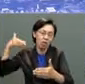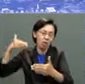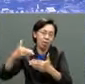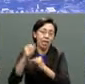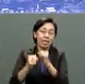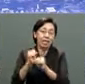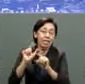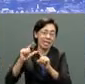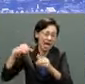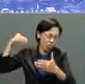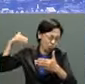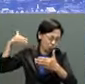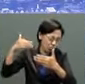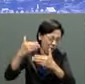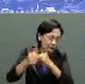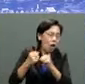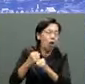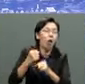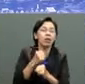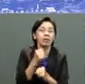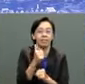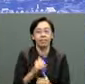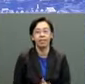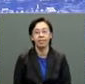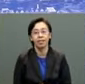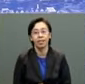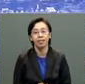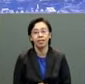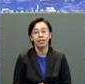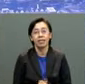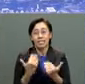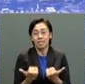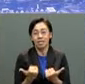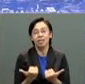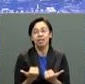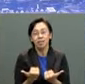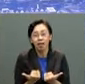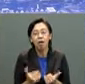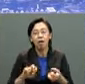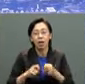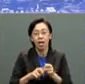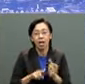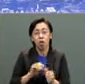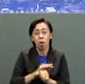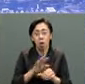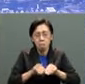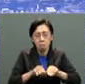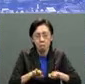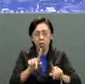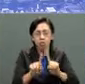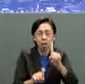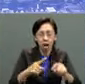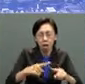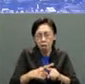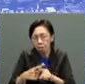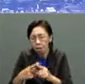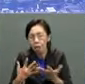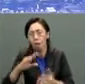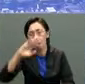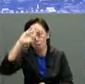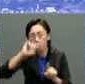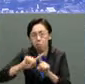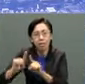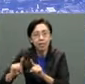พราะฉะนั้นสิ่งที่เรากำลังจะเกิดขึ้นก็เป็นวิกฤตเป็นหายนะที่เกิดขึ้นมาแต่เราก็ปรับตัวเข้ากับสถานการณ์ตร